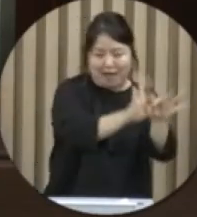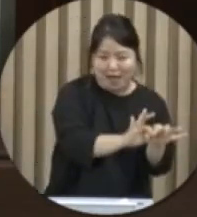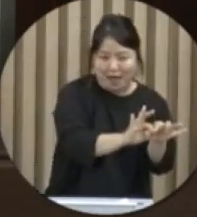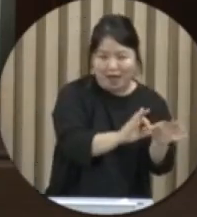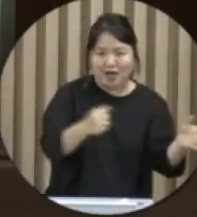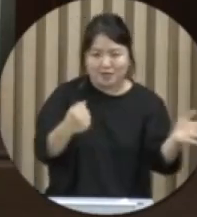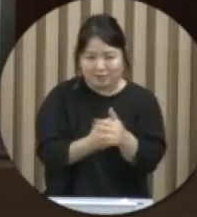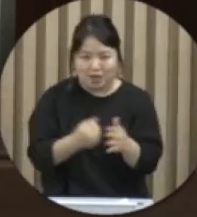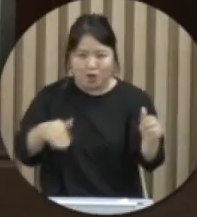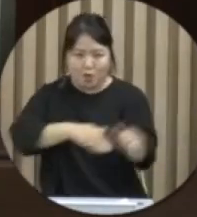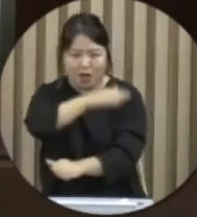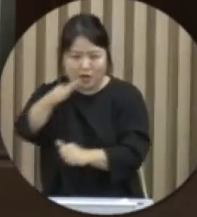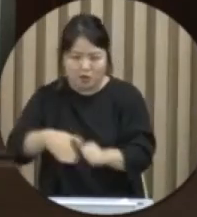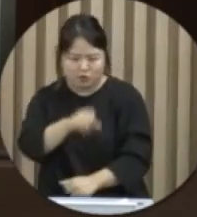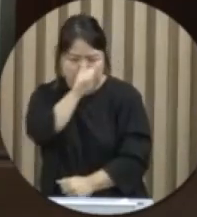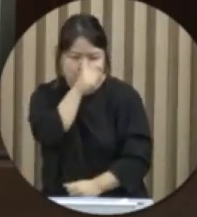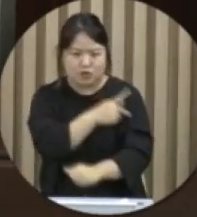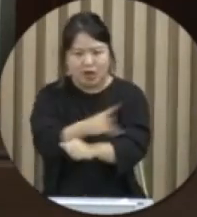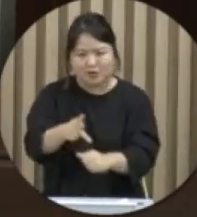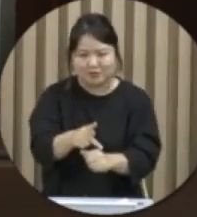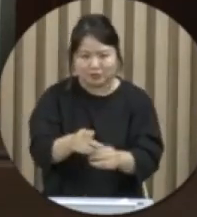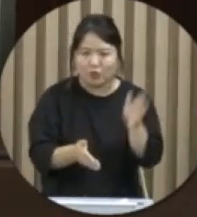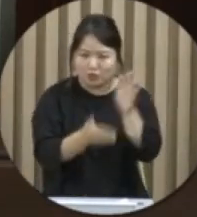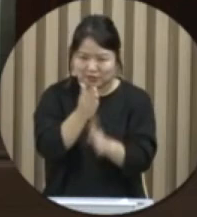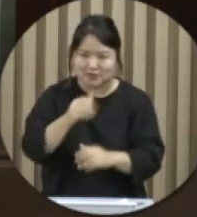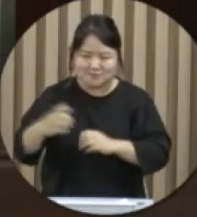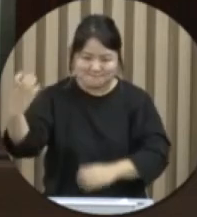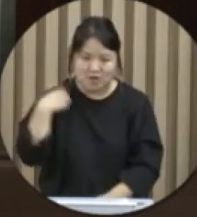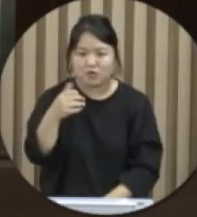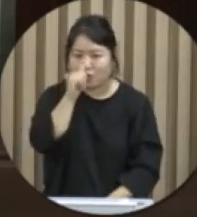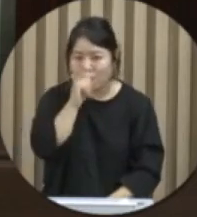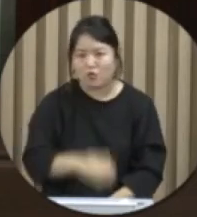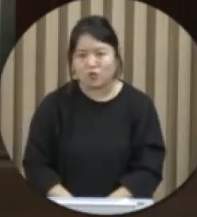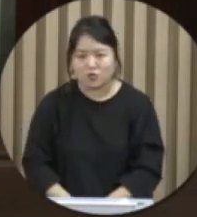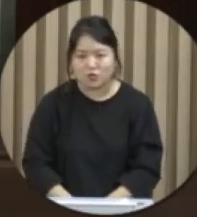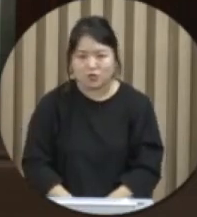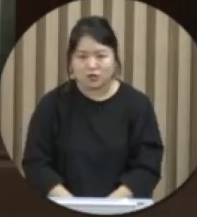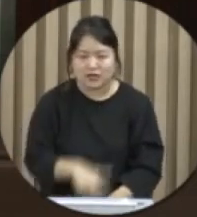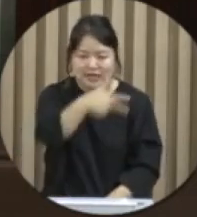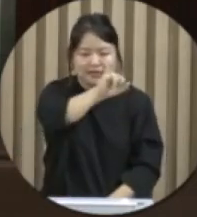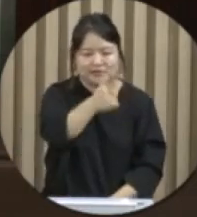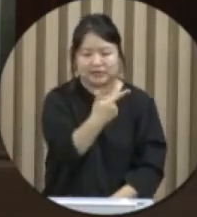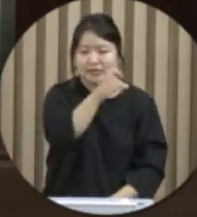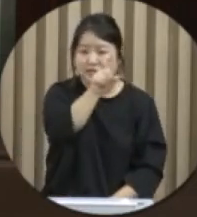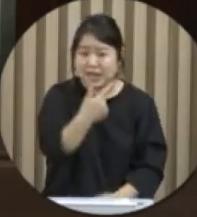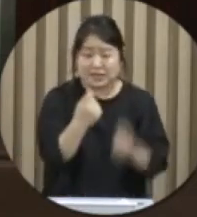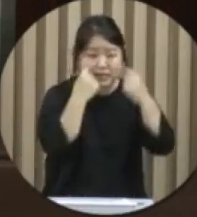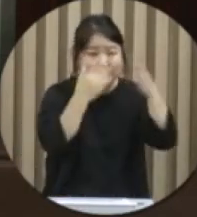친환경 철도 의 중심지 역할을 할 것이며 또 지난 신도시가 계획대로 진행되어